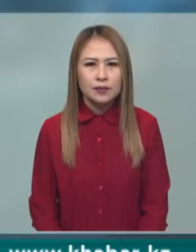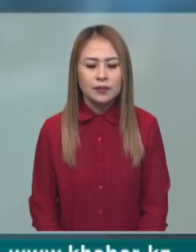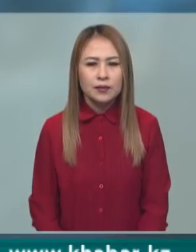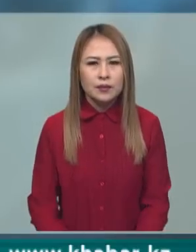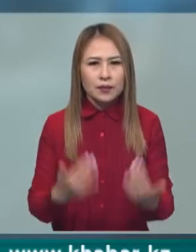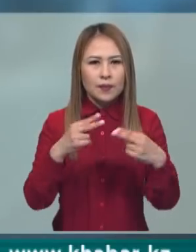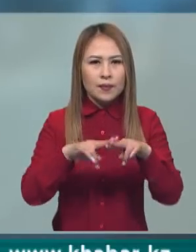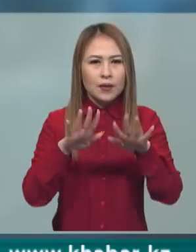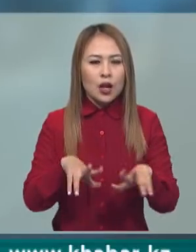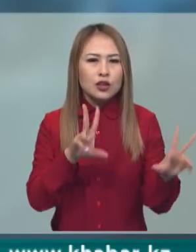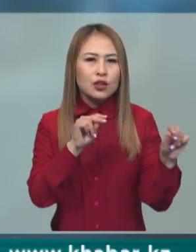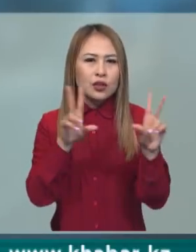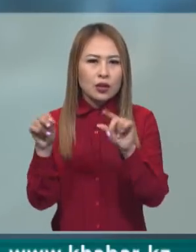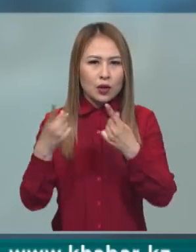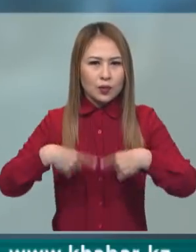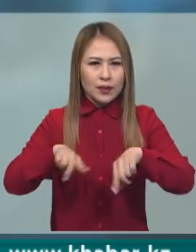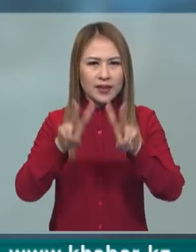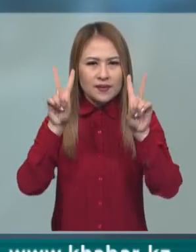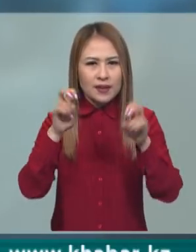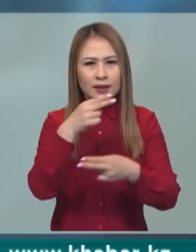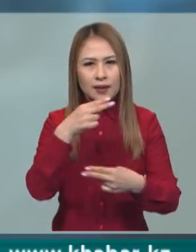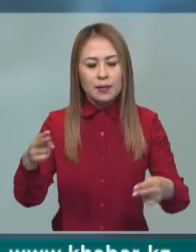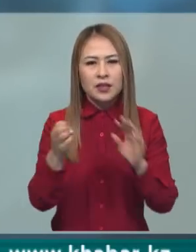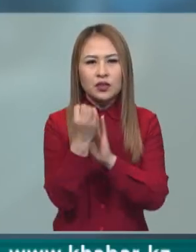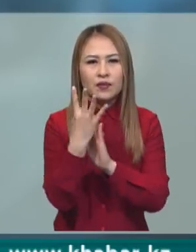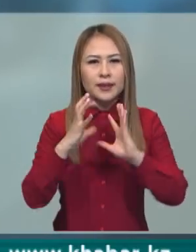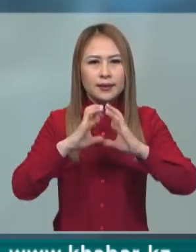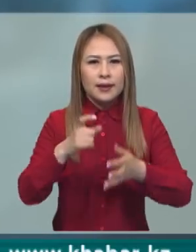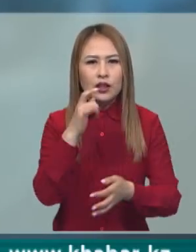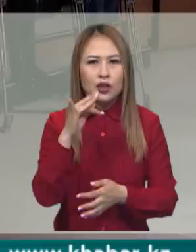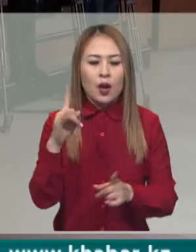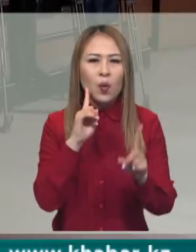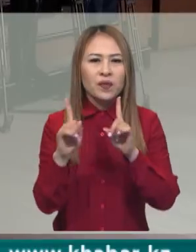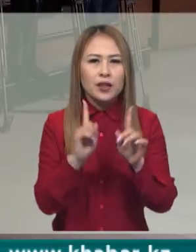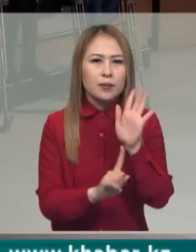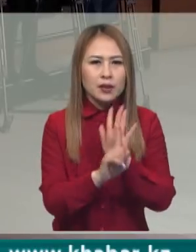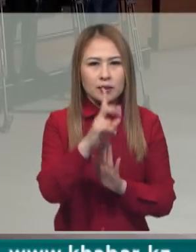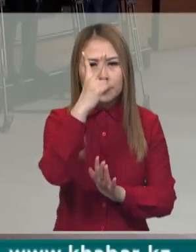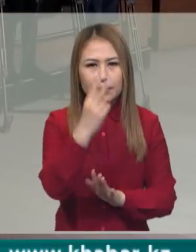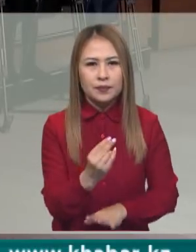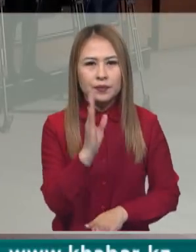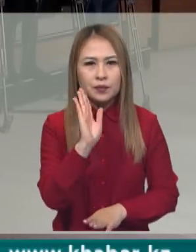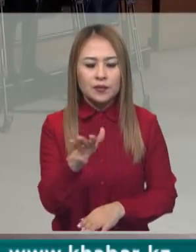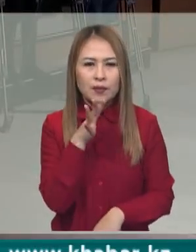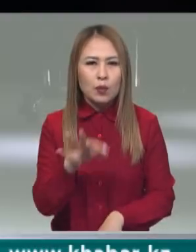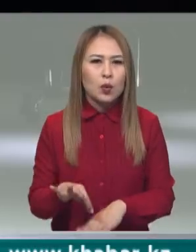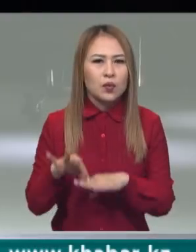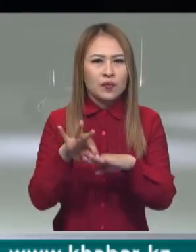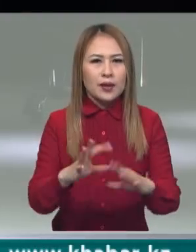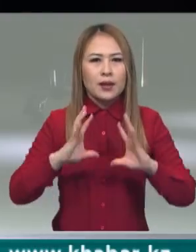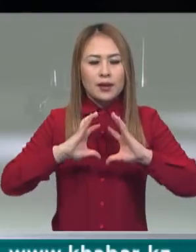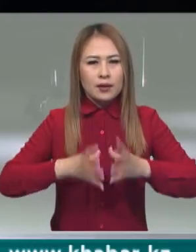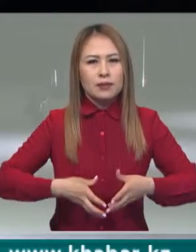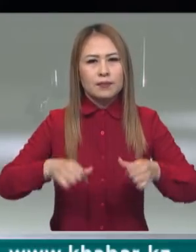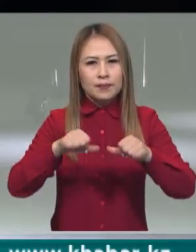Бүгін елордада бақытты ұйымдастыру тақырыбына арналған 14-ші халықаралық HR конференциясы басталды. Екі күн бойы жалғасатын жиында халықаралық